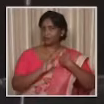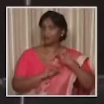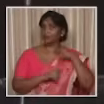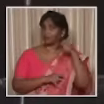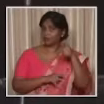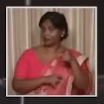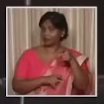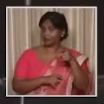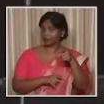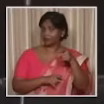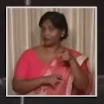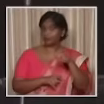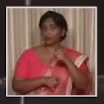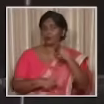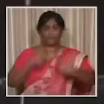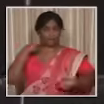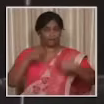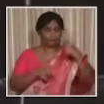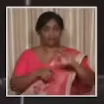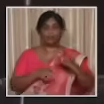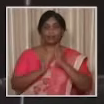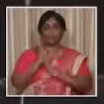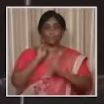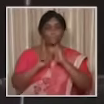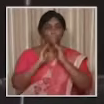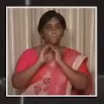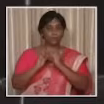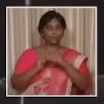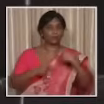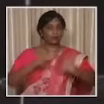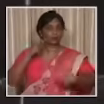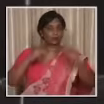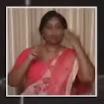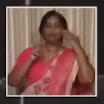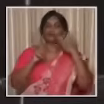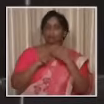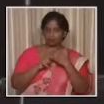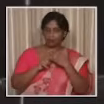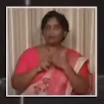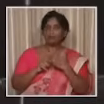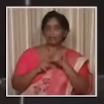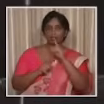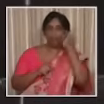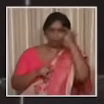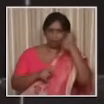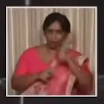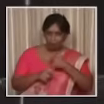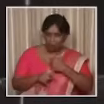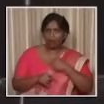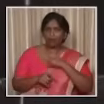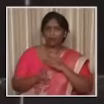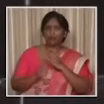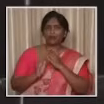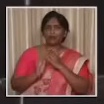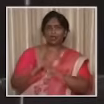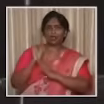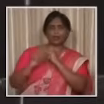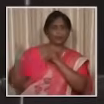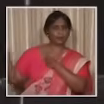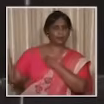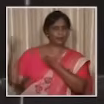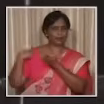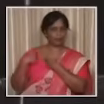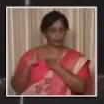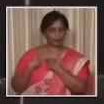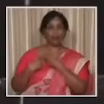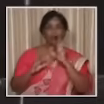එතුමාගේ විවාදයේදී අමාත්‍යාංශ විවාදයේදී කතා කරපුගෙන කතා කරා කියලා මන්ත්‍රීවරු අපේ අය කිව්වා.